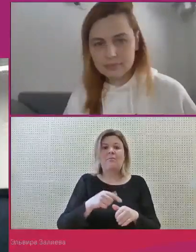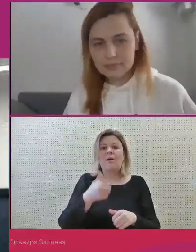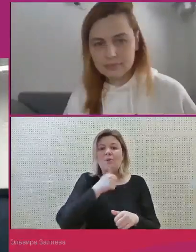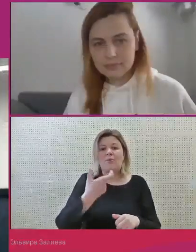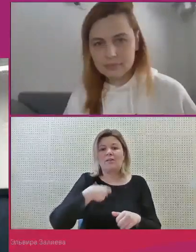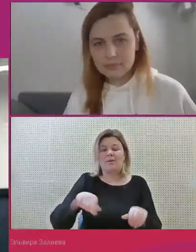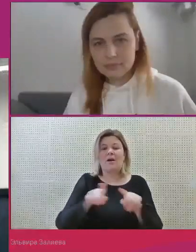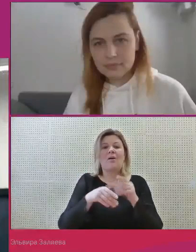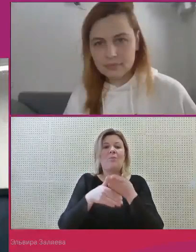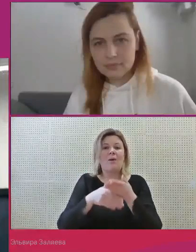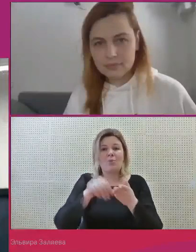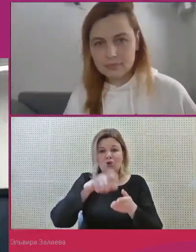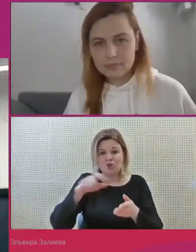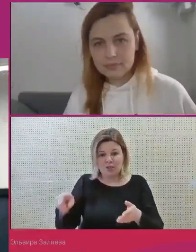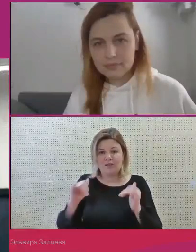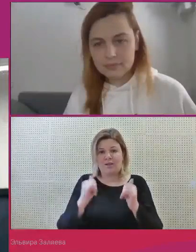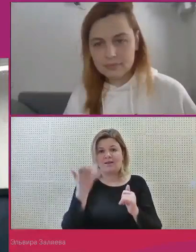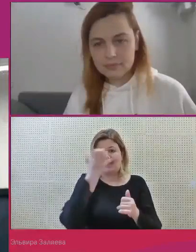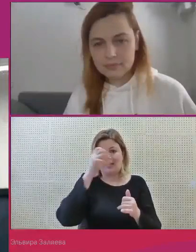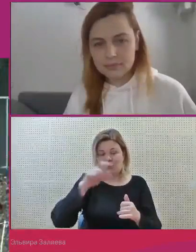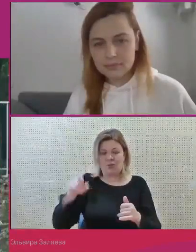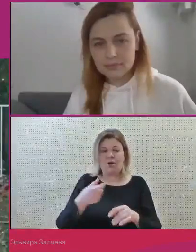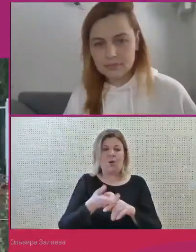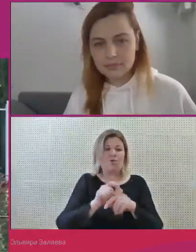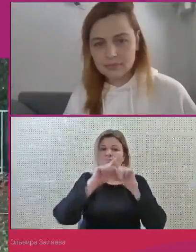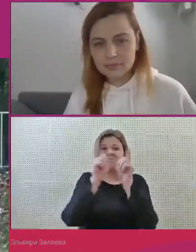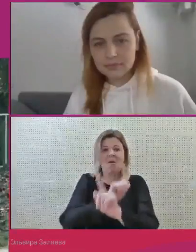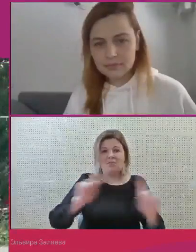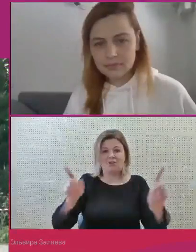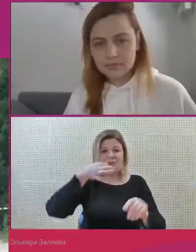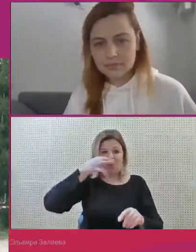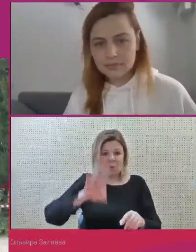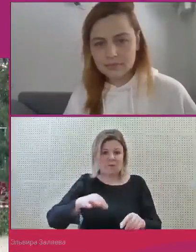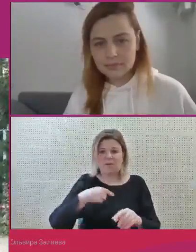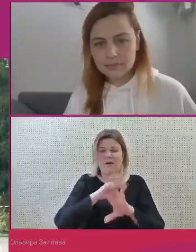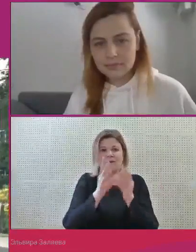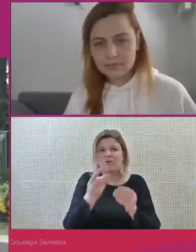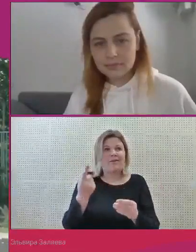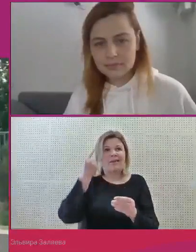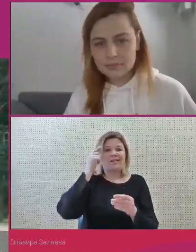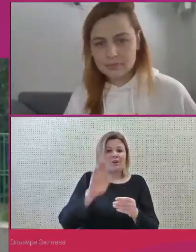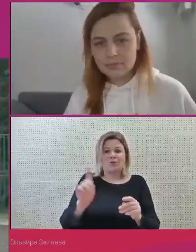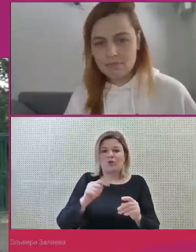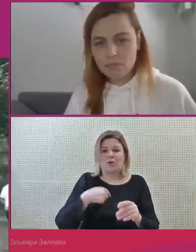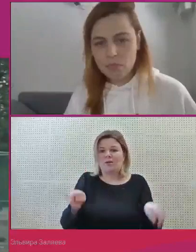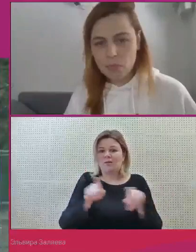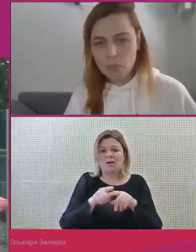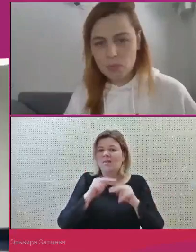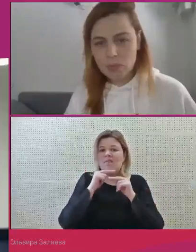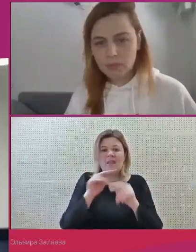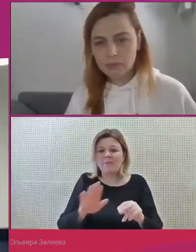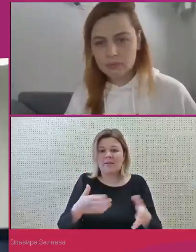Я, честно говоря, не задумывалась никогда о том, что я настолько невнимательно отношусь к деталям, которые меня окружают.